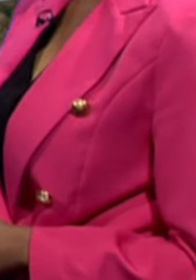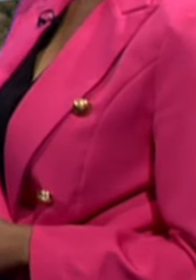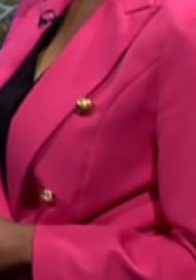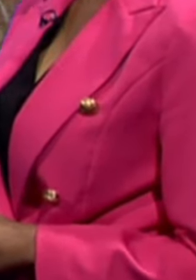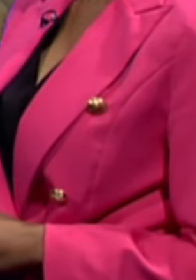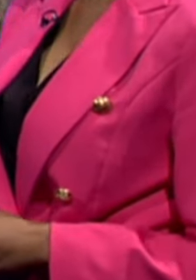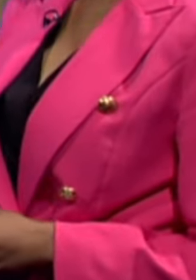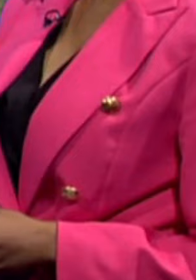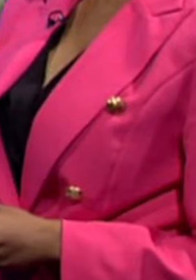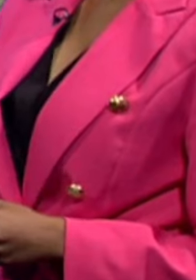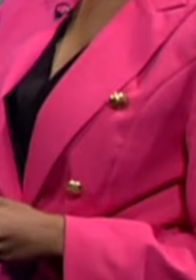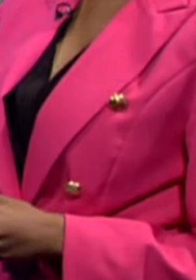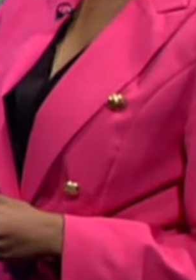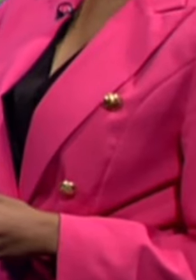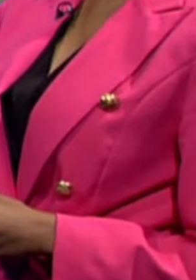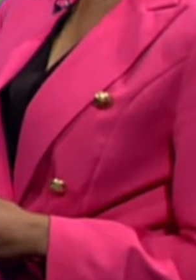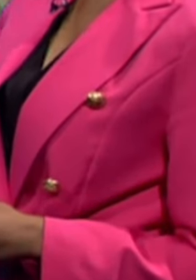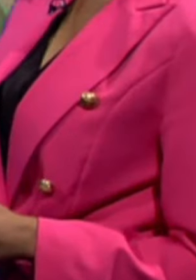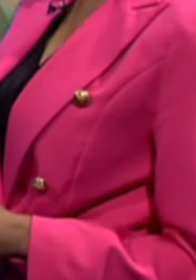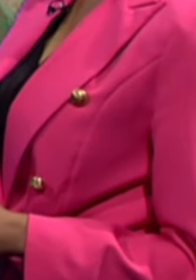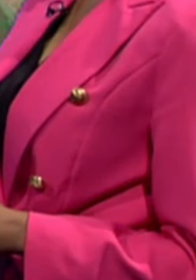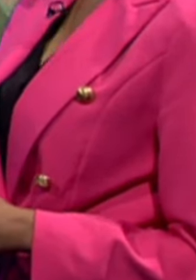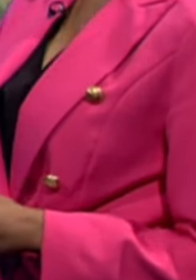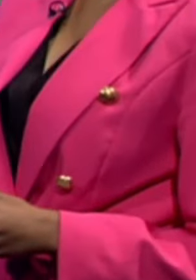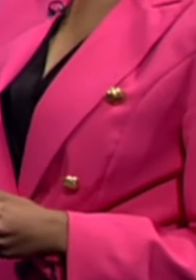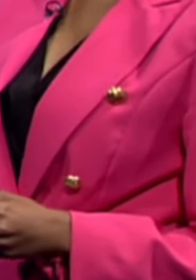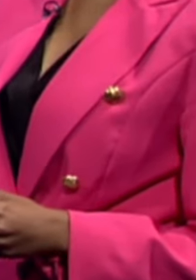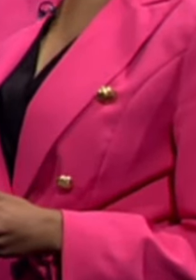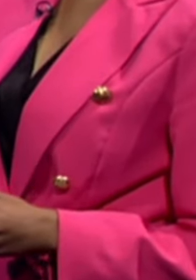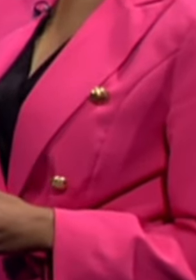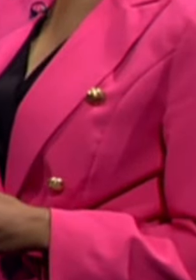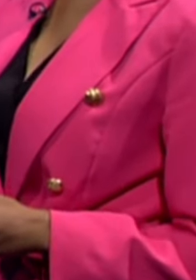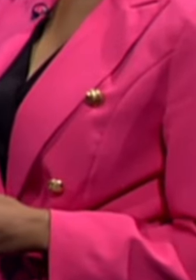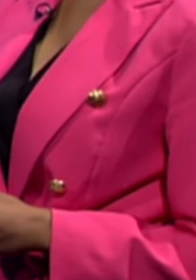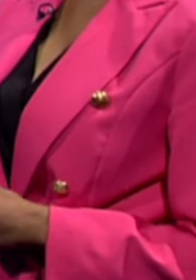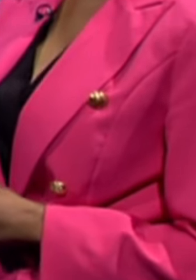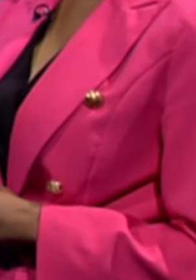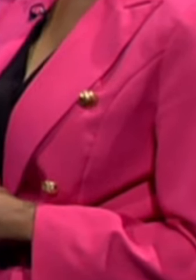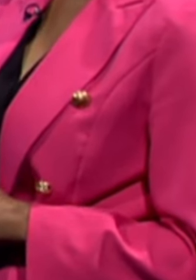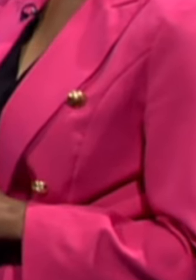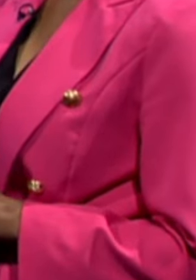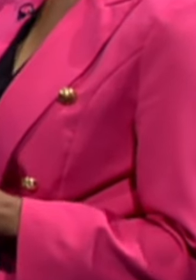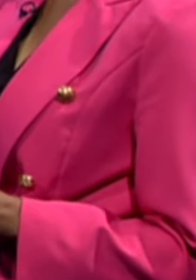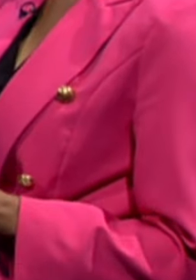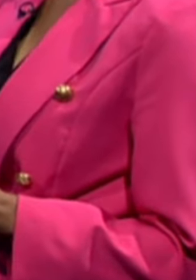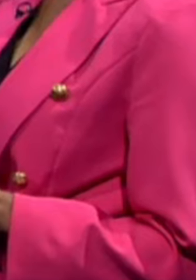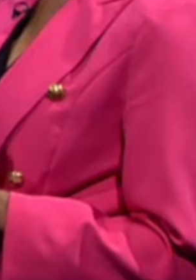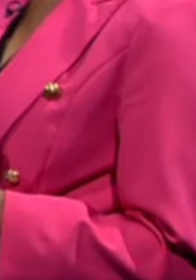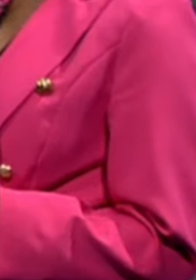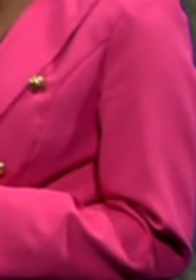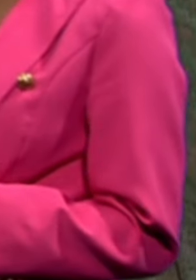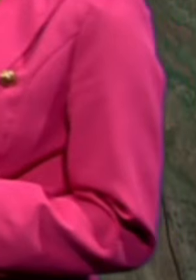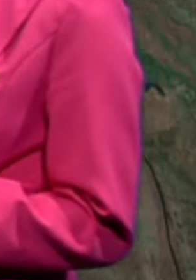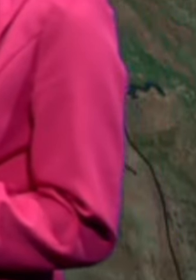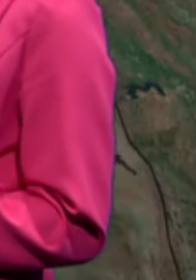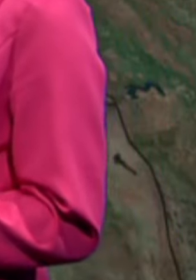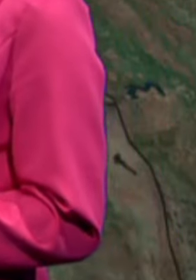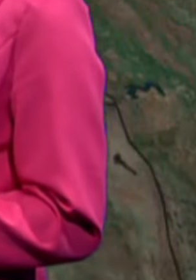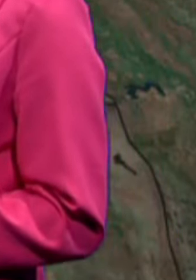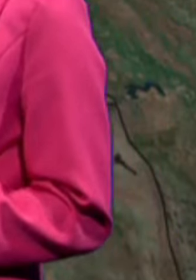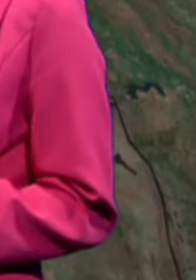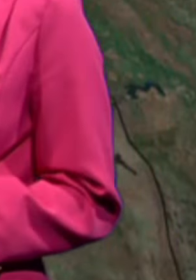go di le 26 Limpopo le temo province Mpolokwane ka di gata di le 18 go ya go di le 25 Mokopane ke